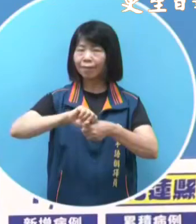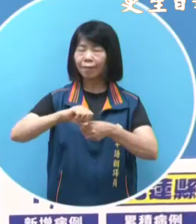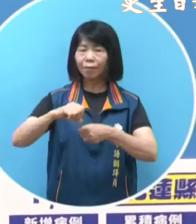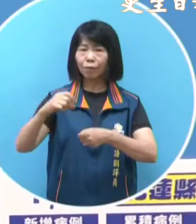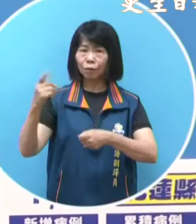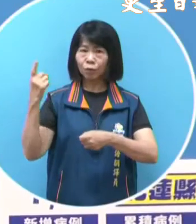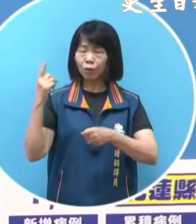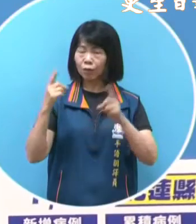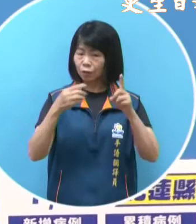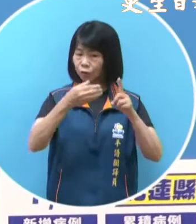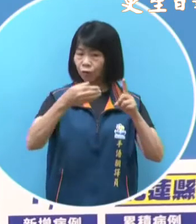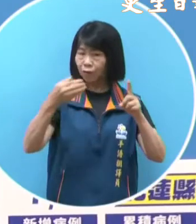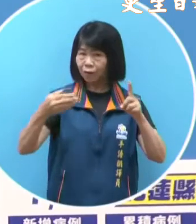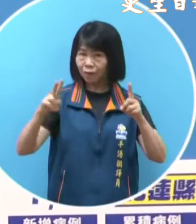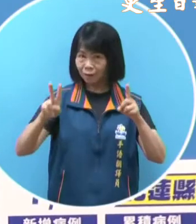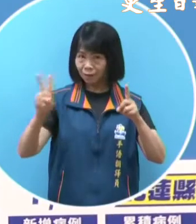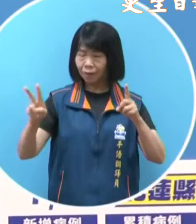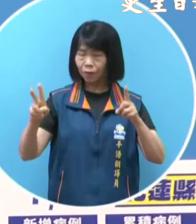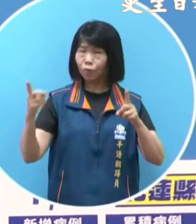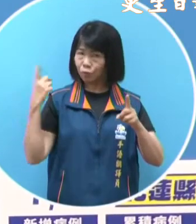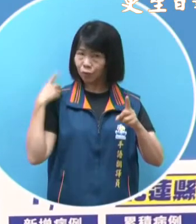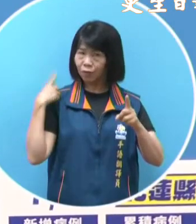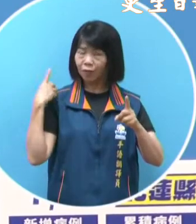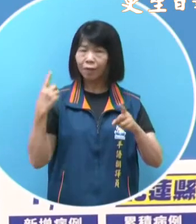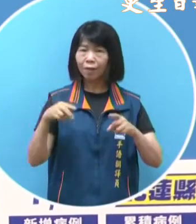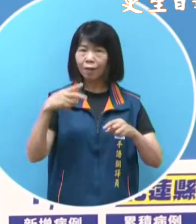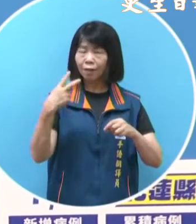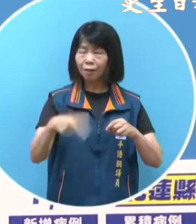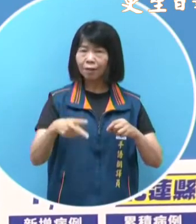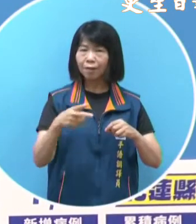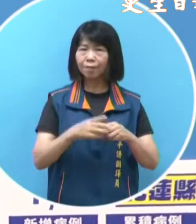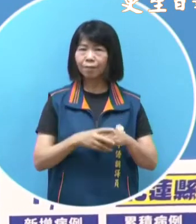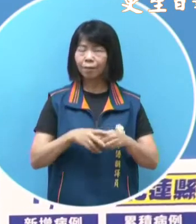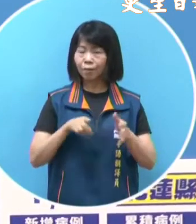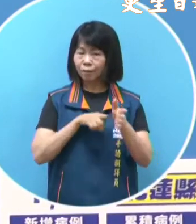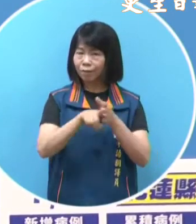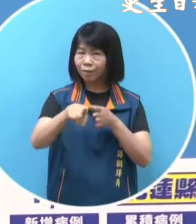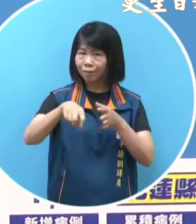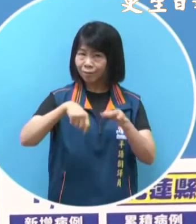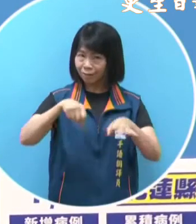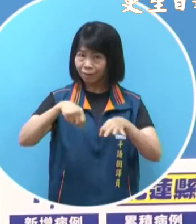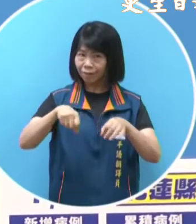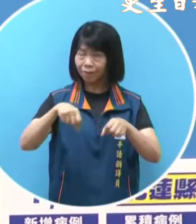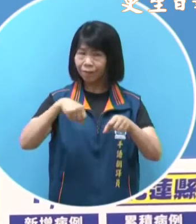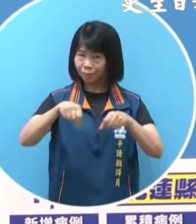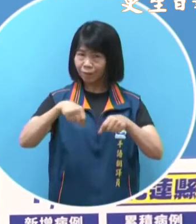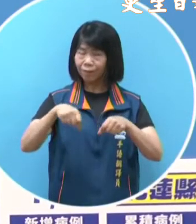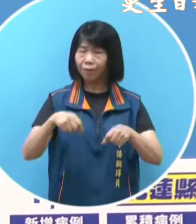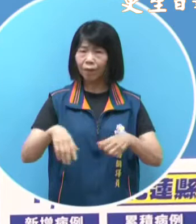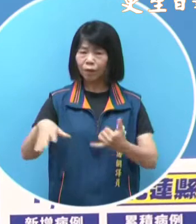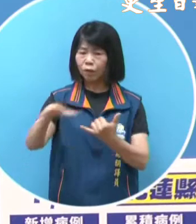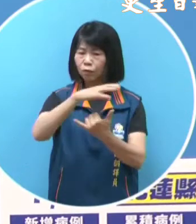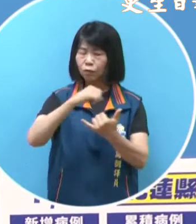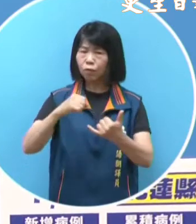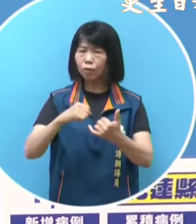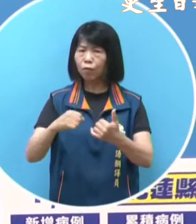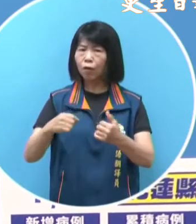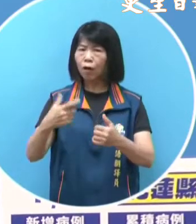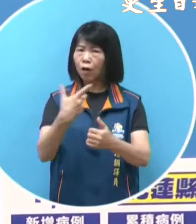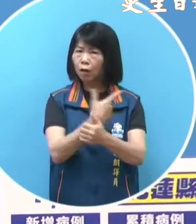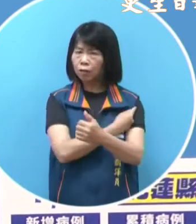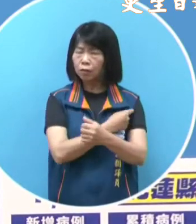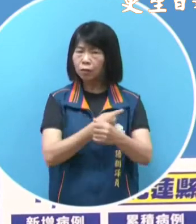昨天的1922，以及这个有一些专案，所以我们现在在全国的覆盖率里面